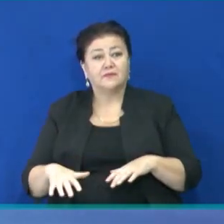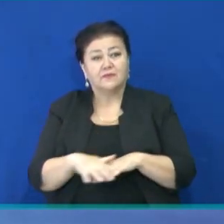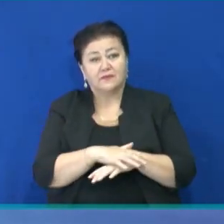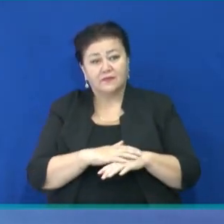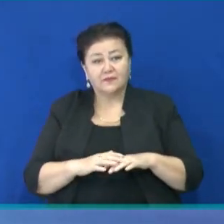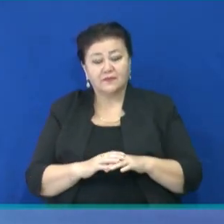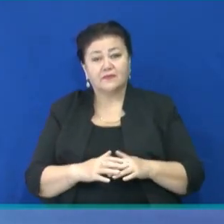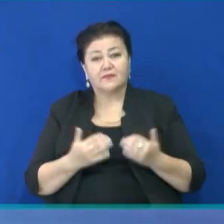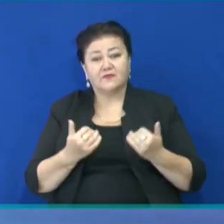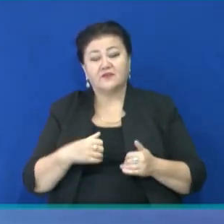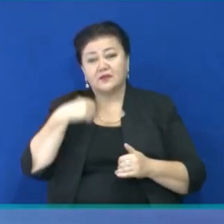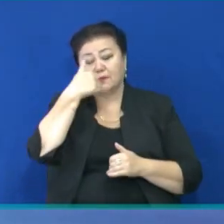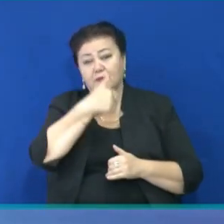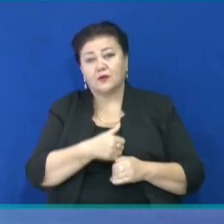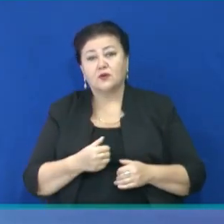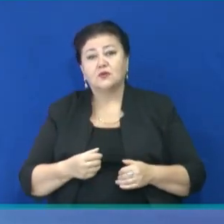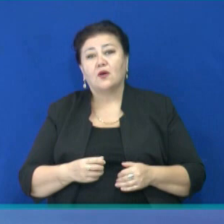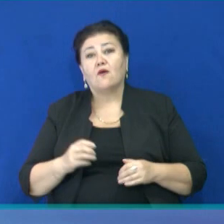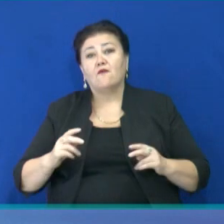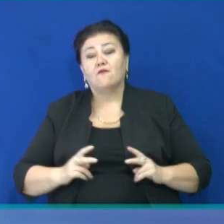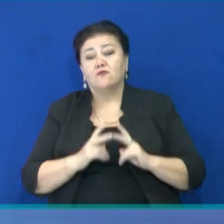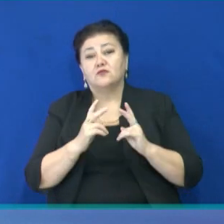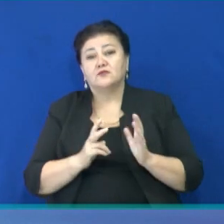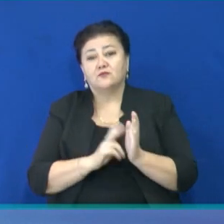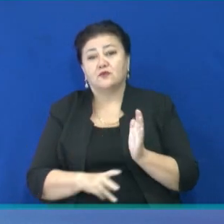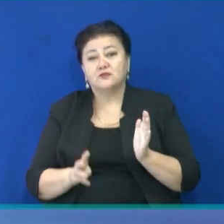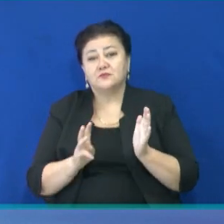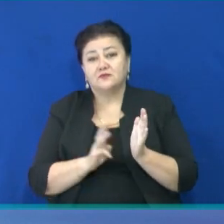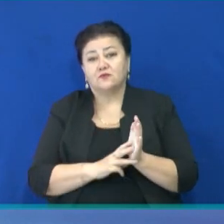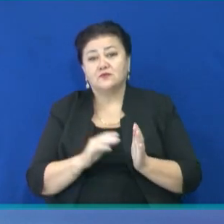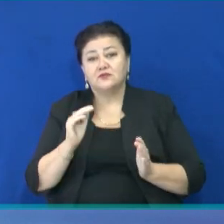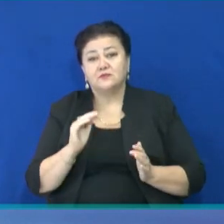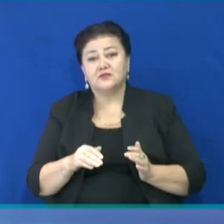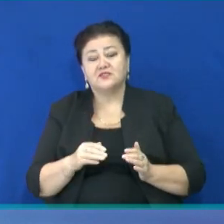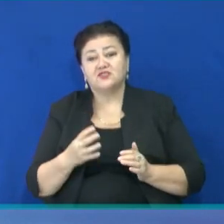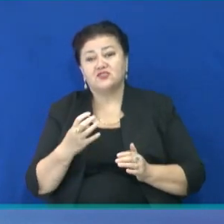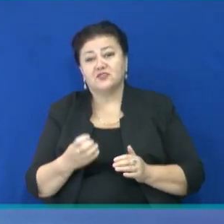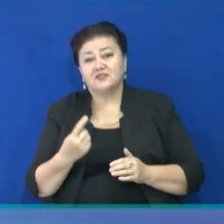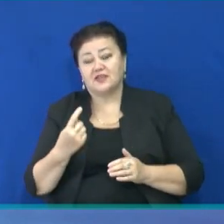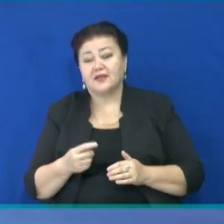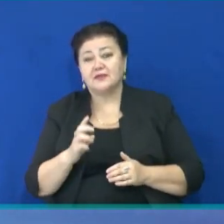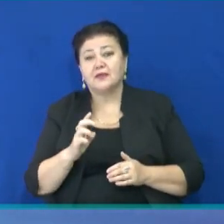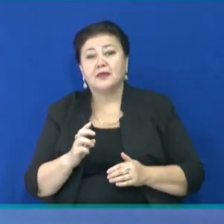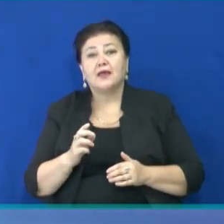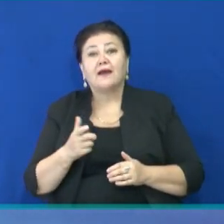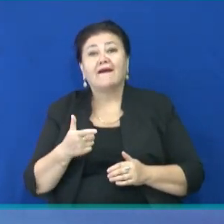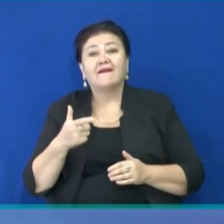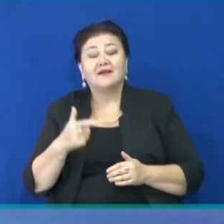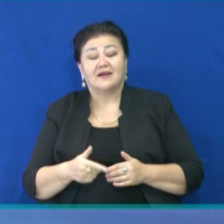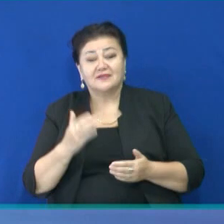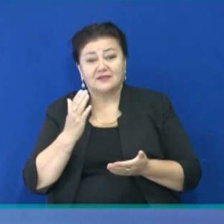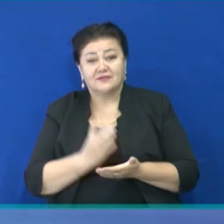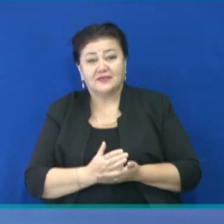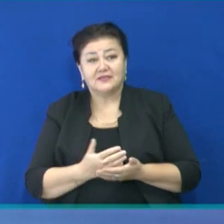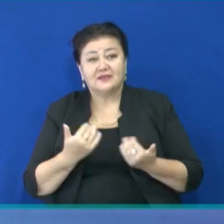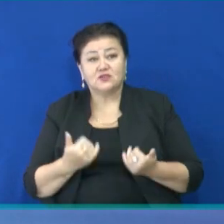Еліміз бойынша биыл жоғары оқу орындарына 88204 грант бөлінген. Ұлттық бірыңғай тестілеуден кейін талапкерлер